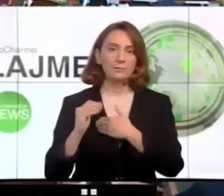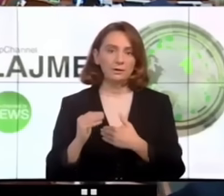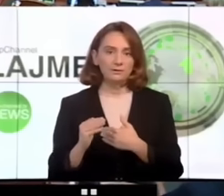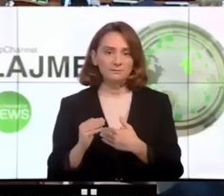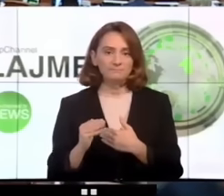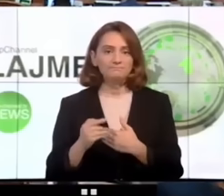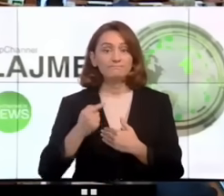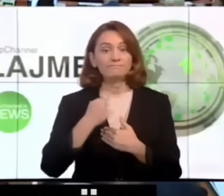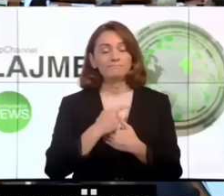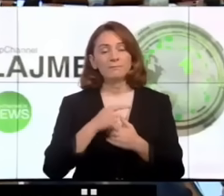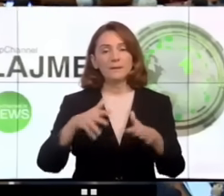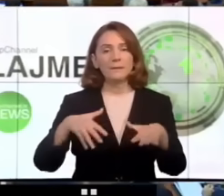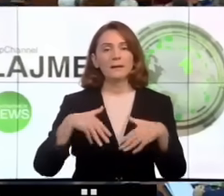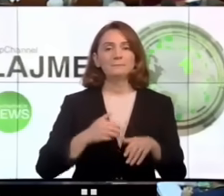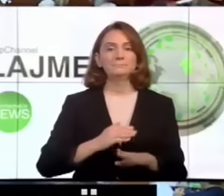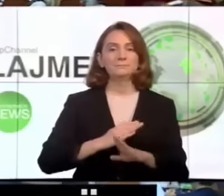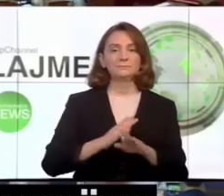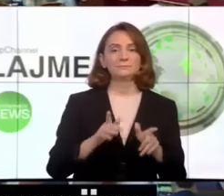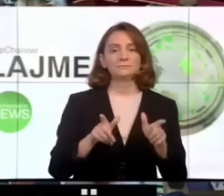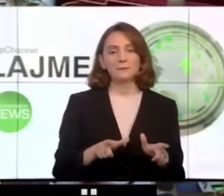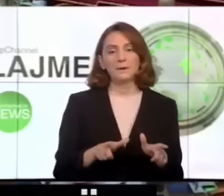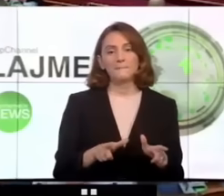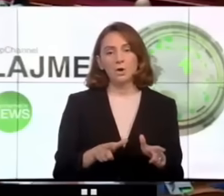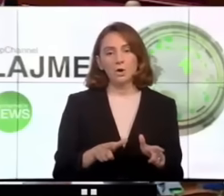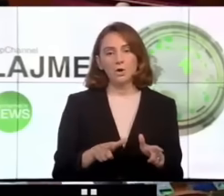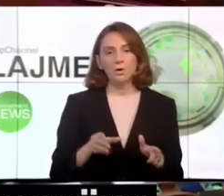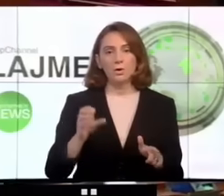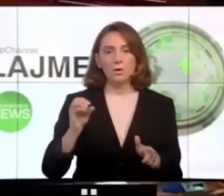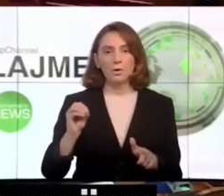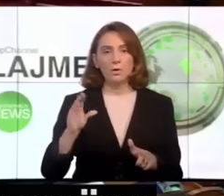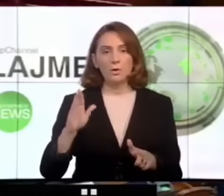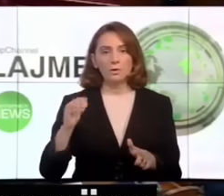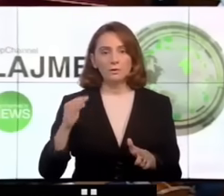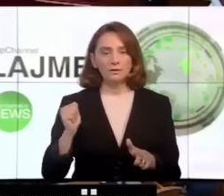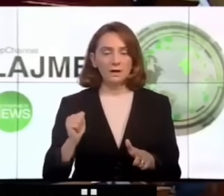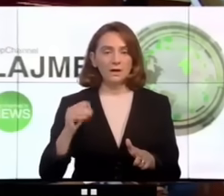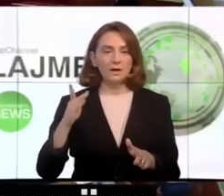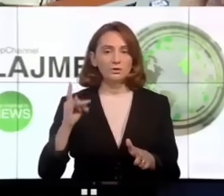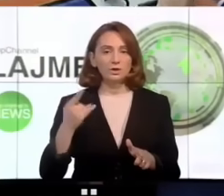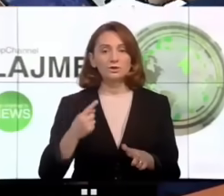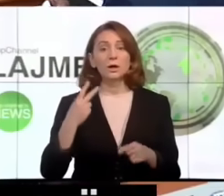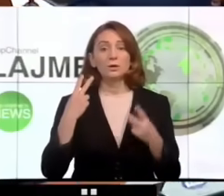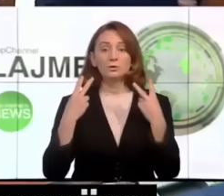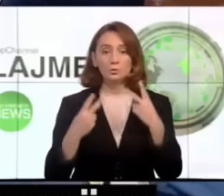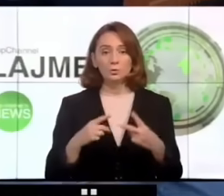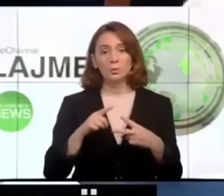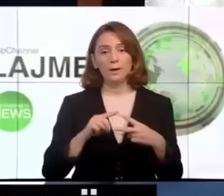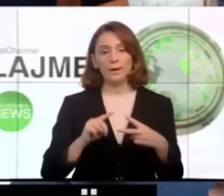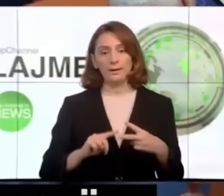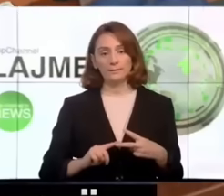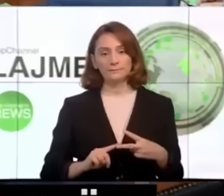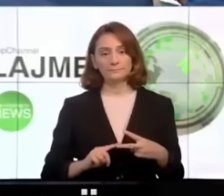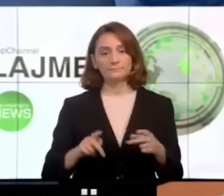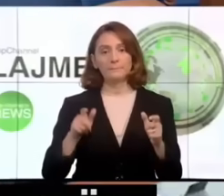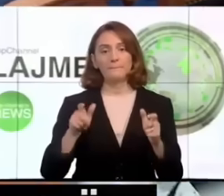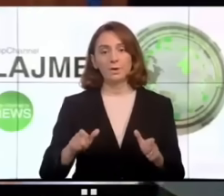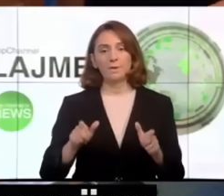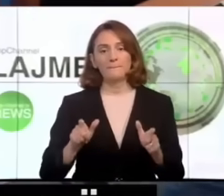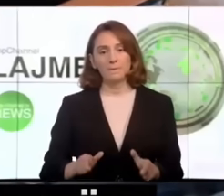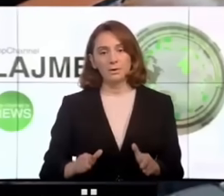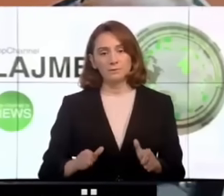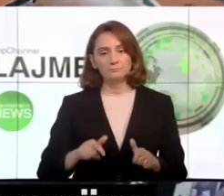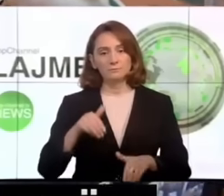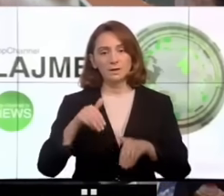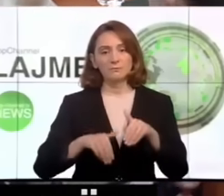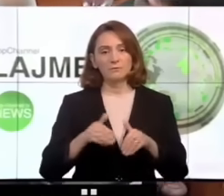për të dytën herë në tentativën për të çuar mandatin e deputetes socialiste Olta Gjaçka në gjykatën kushtetuese me